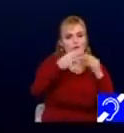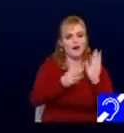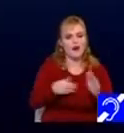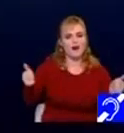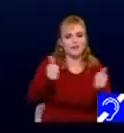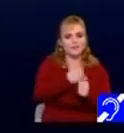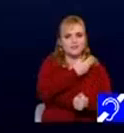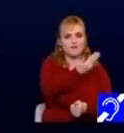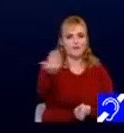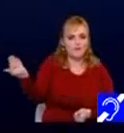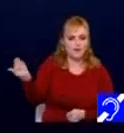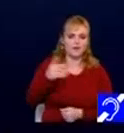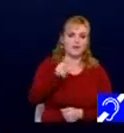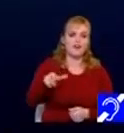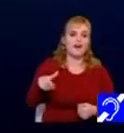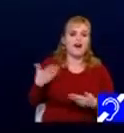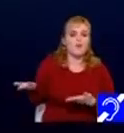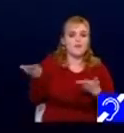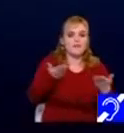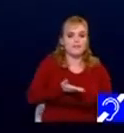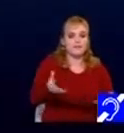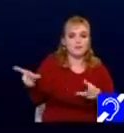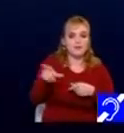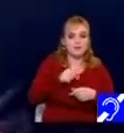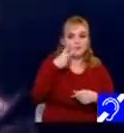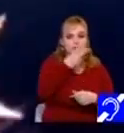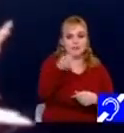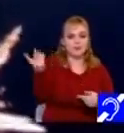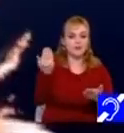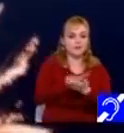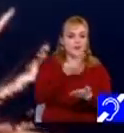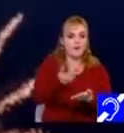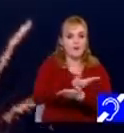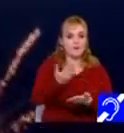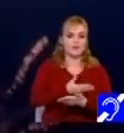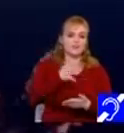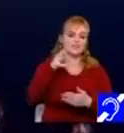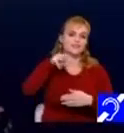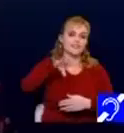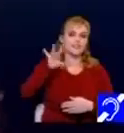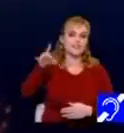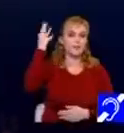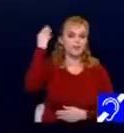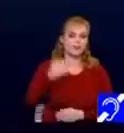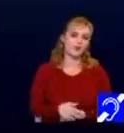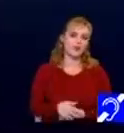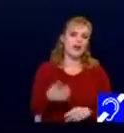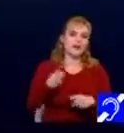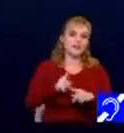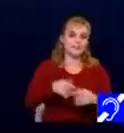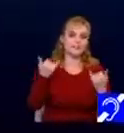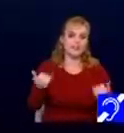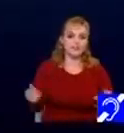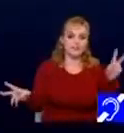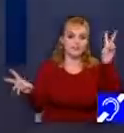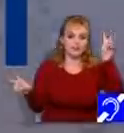voi, dragi telespectatori. Vă invit să urmărim acum împreună Telejurnalul orei 18 pe TVR Moldova și TVR 3. Iată câteva